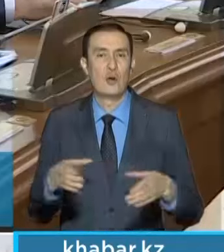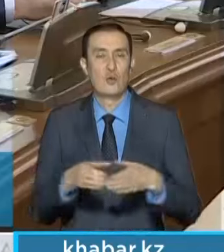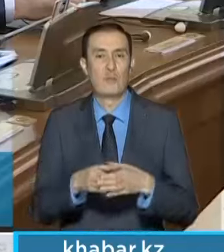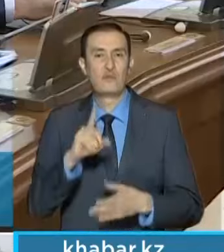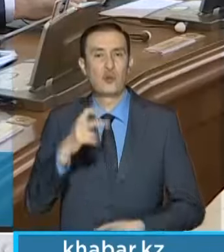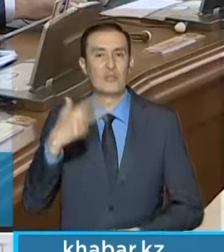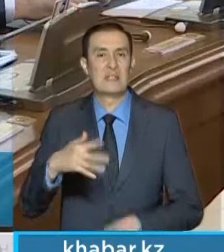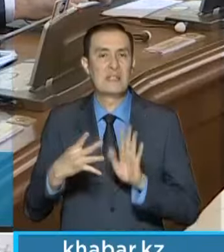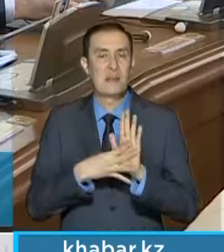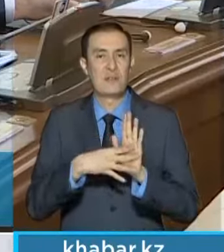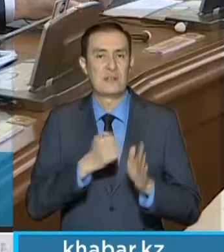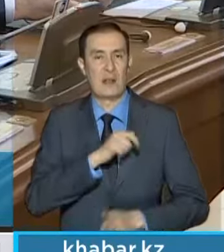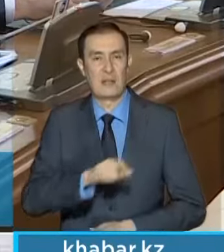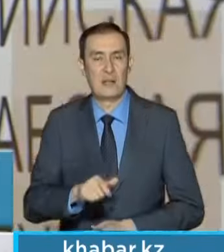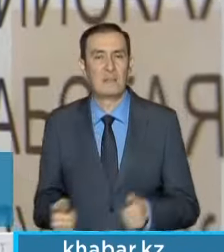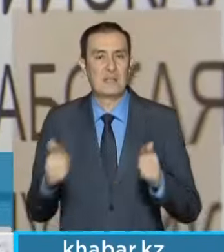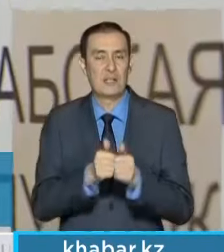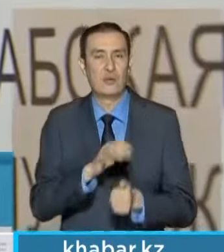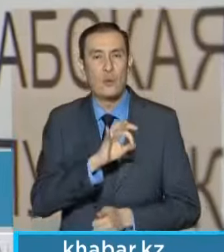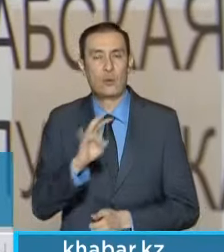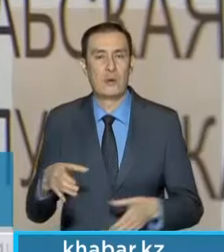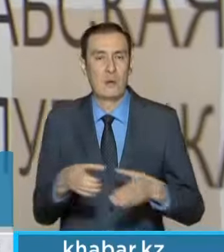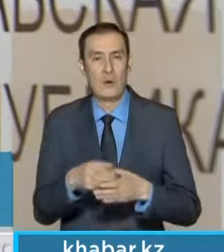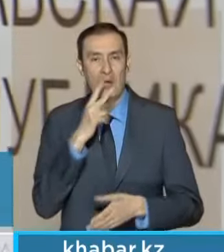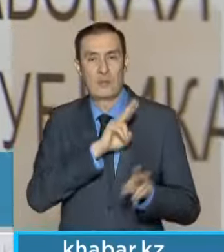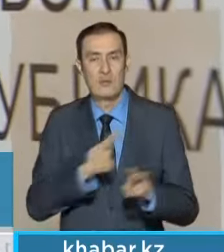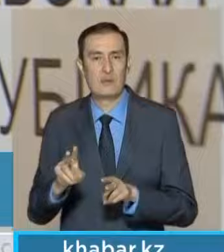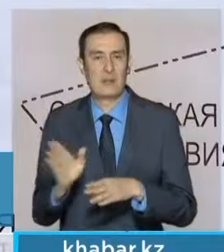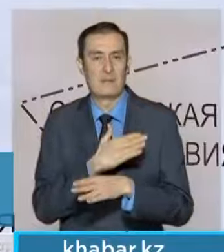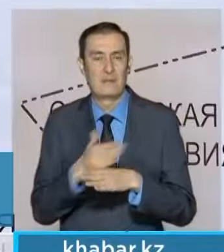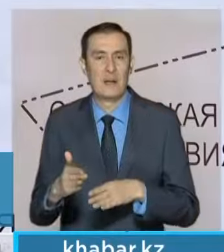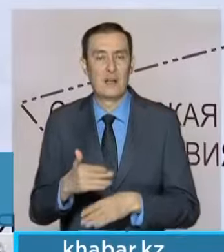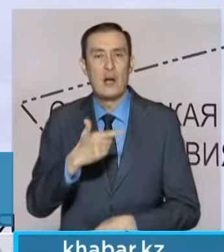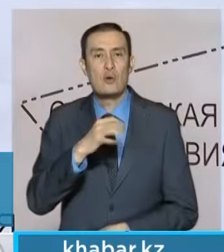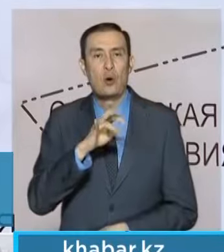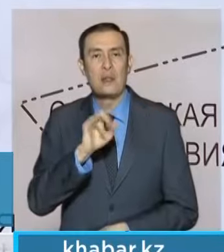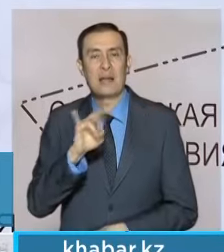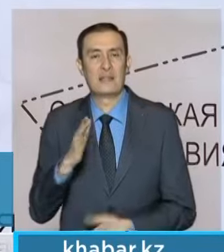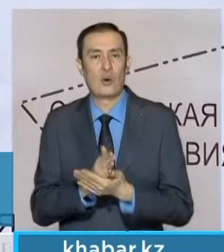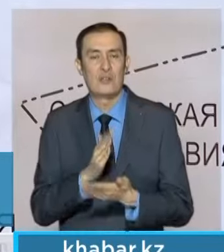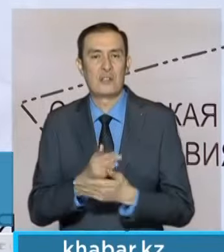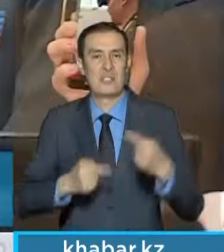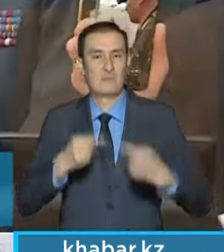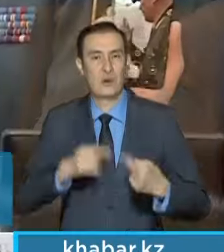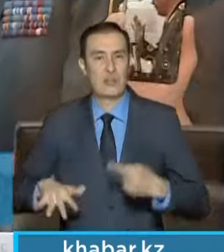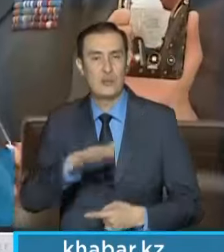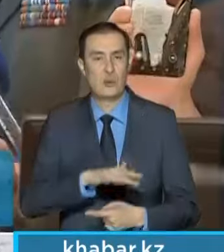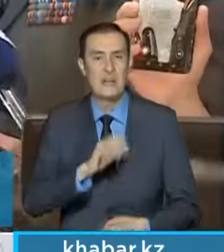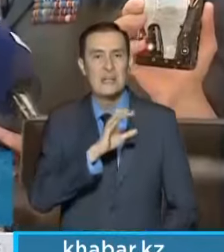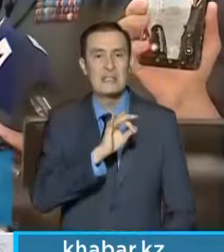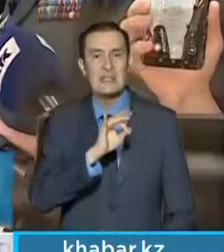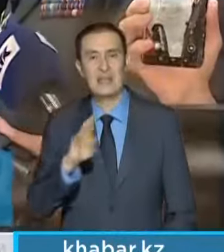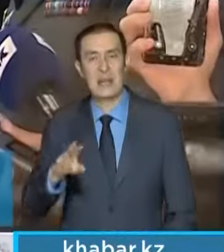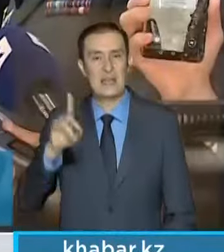составе 139 человек присоединится к силам ООН по наблюдению за разъединением на голландских высотах, находящихся на спорной территории между Сирией